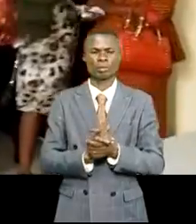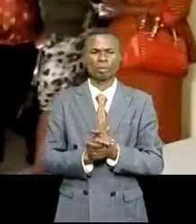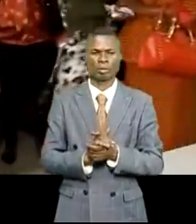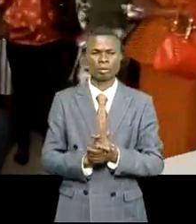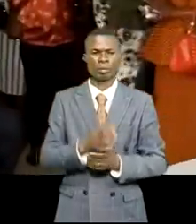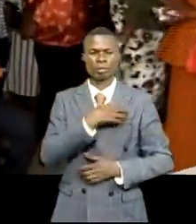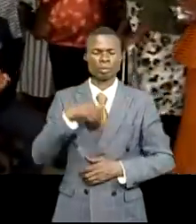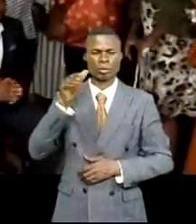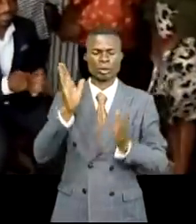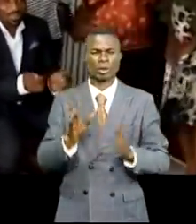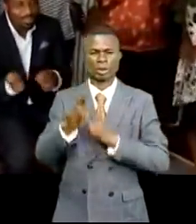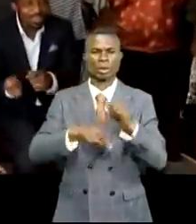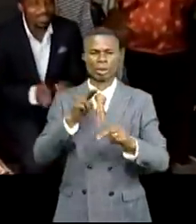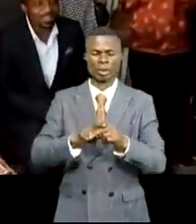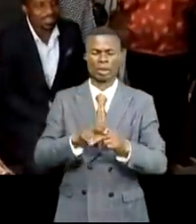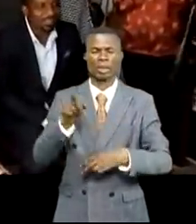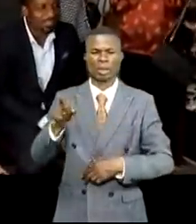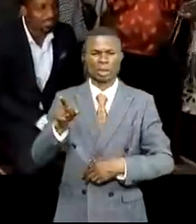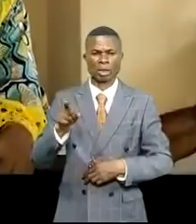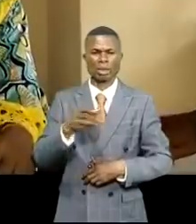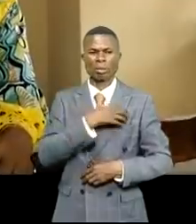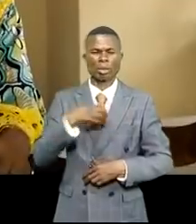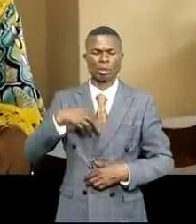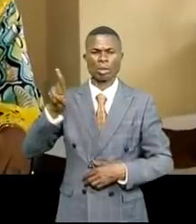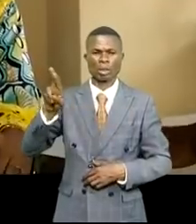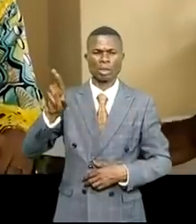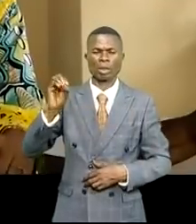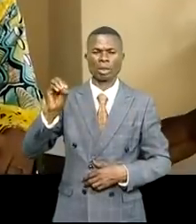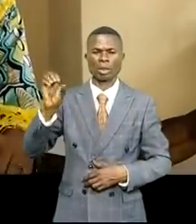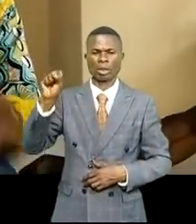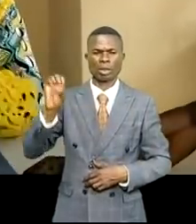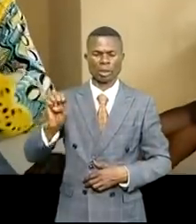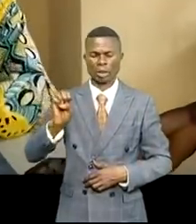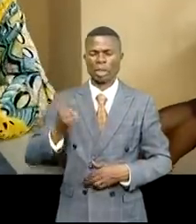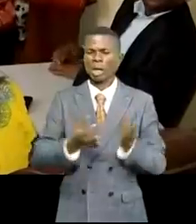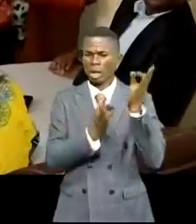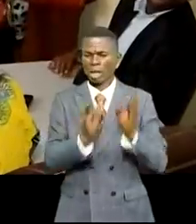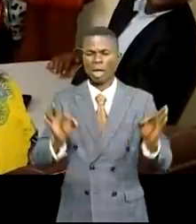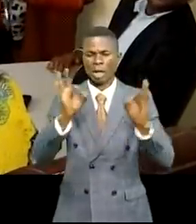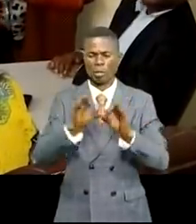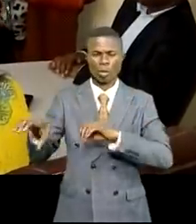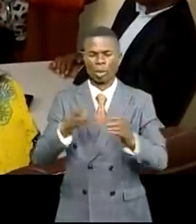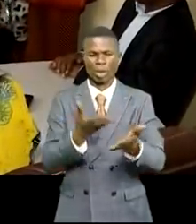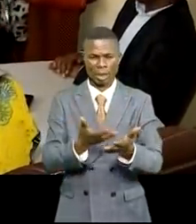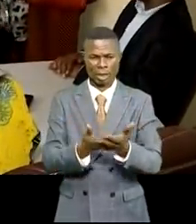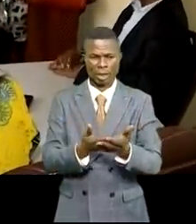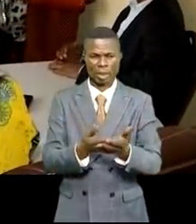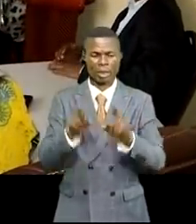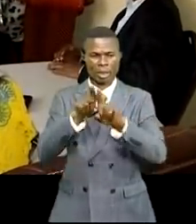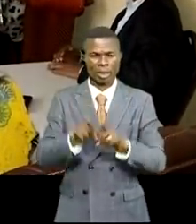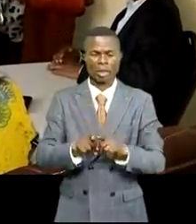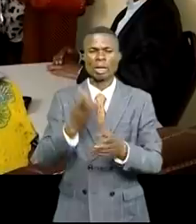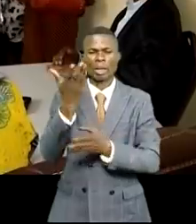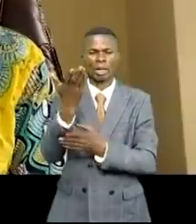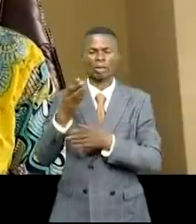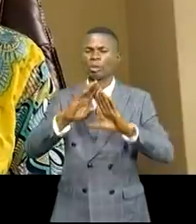directrice exécutive nationale de l'UCOFEM, Rose Massala, a salué la portée historique de la dite cérémonie. Elle a à cette occasion lancé un